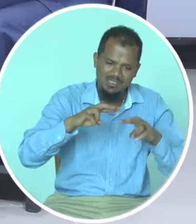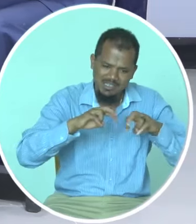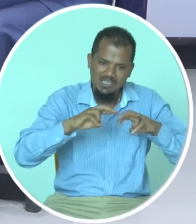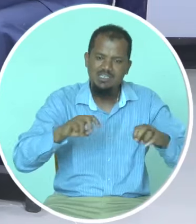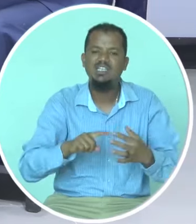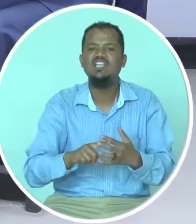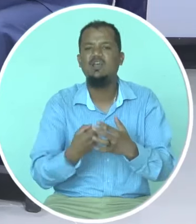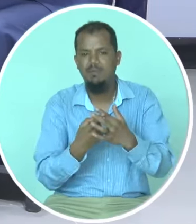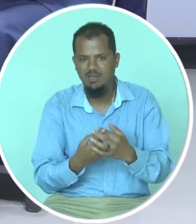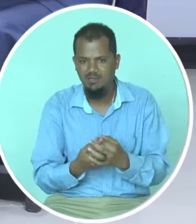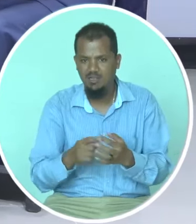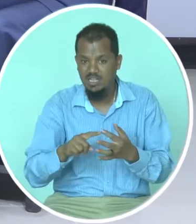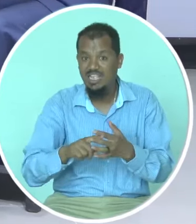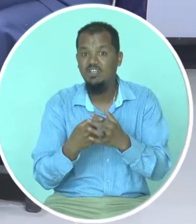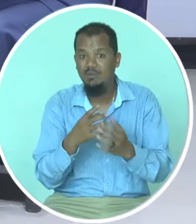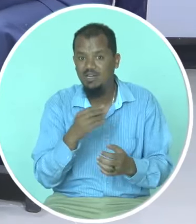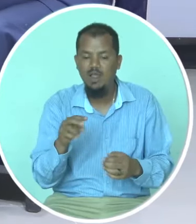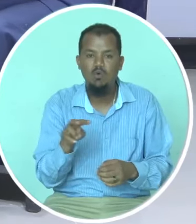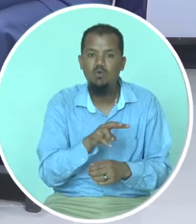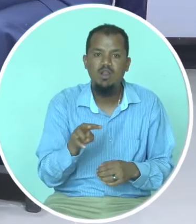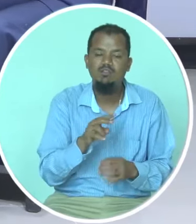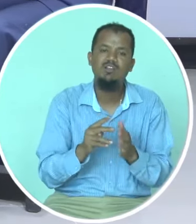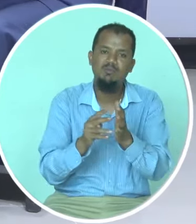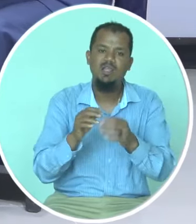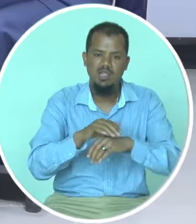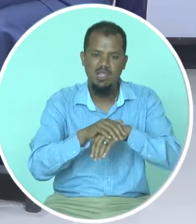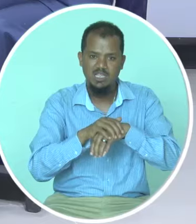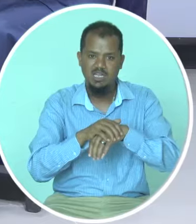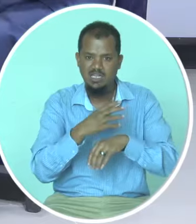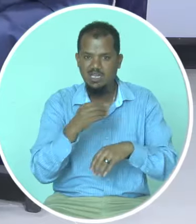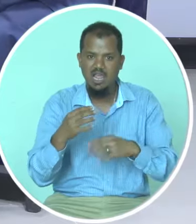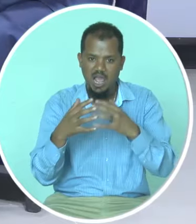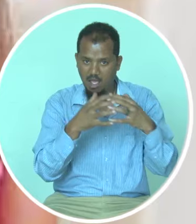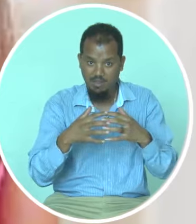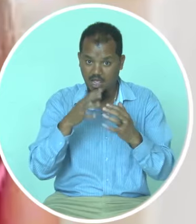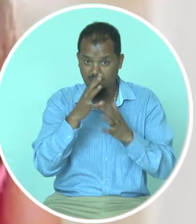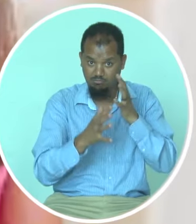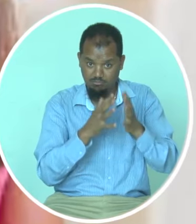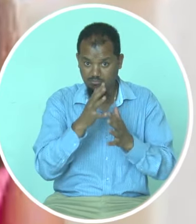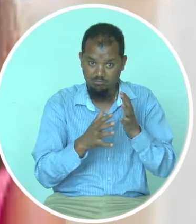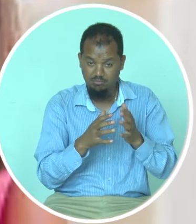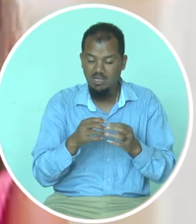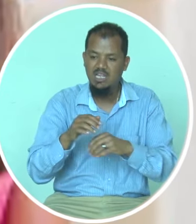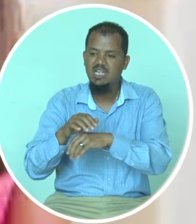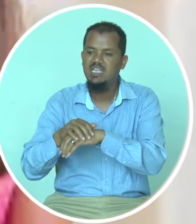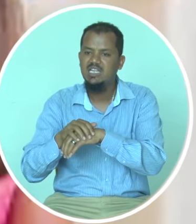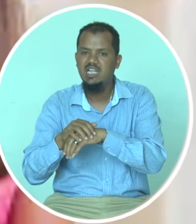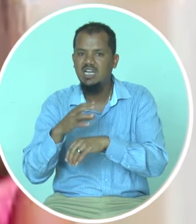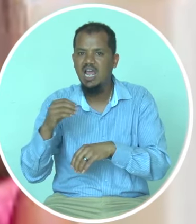ሪሰርች ተጀመረና ሁለቱን ለምሳሌ እንግሊዘኛና አሜሪካ ምልክት ቋንቋ